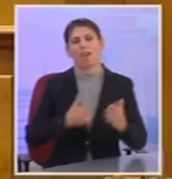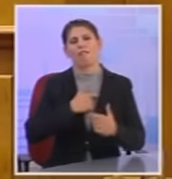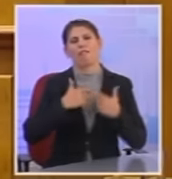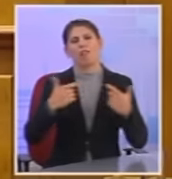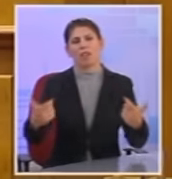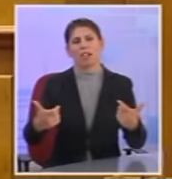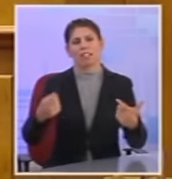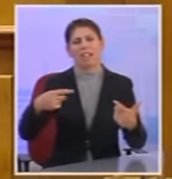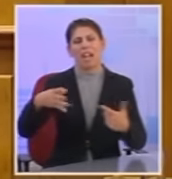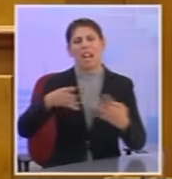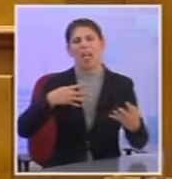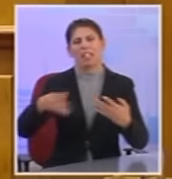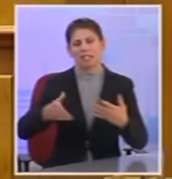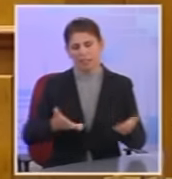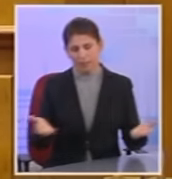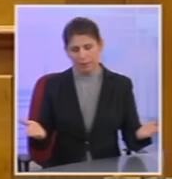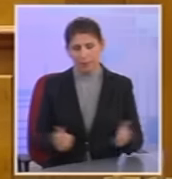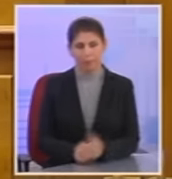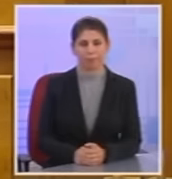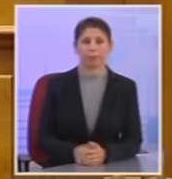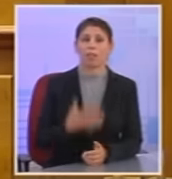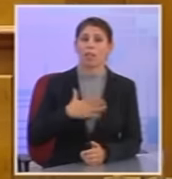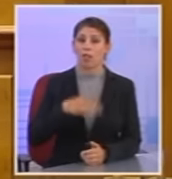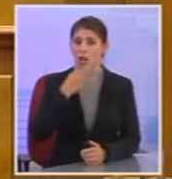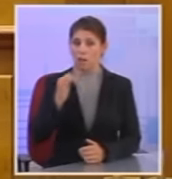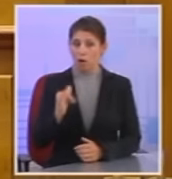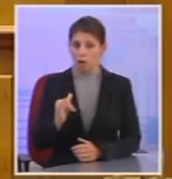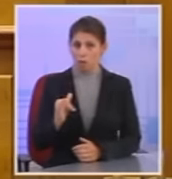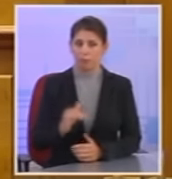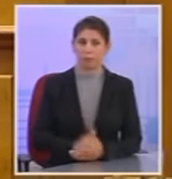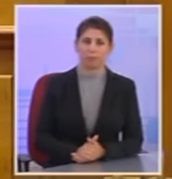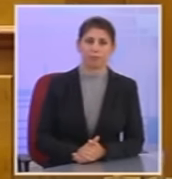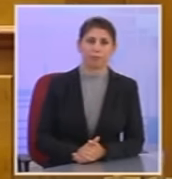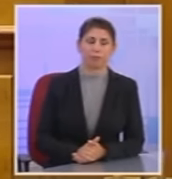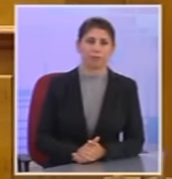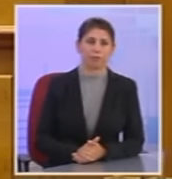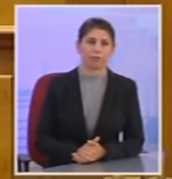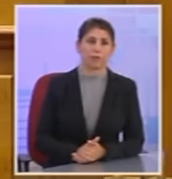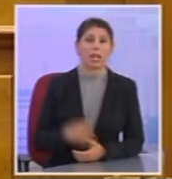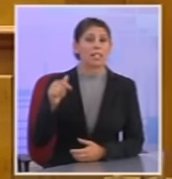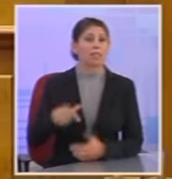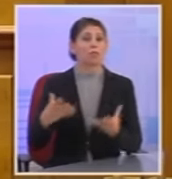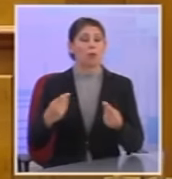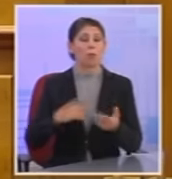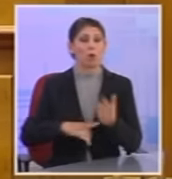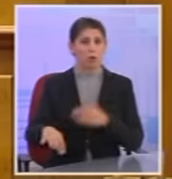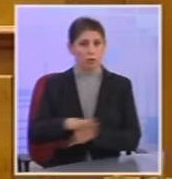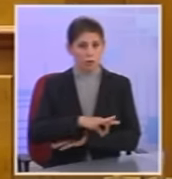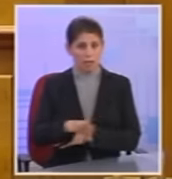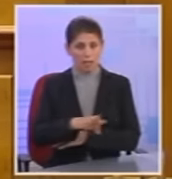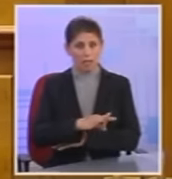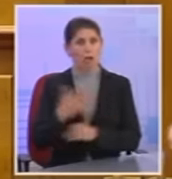και λαϊκιστές. Θέλω να υπογραμμίσω ακόμα πως σε αυτό το πολυνομοσχέδιο